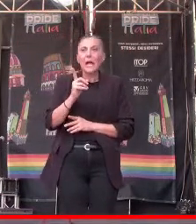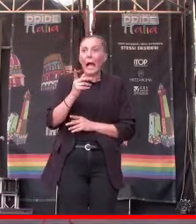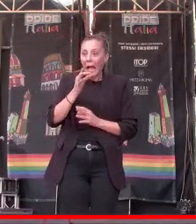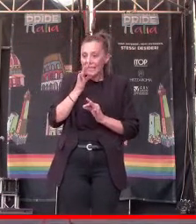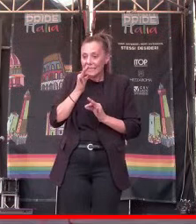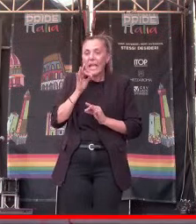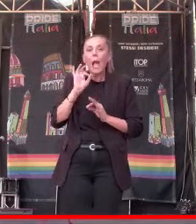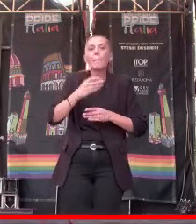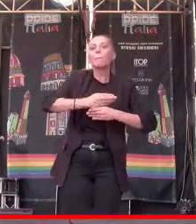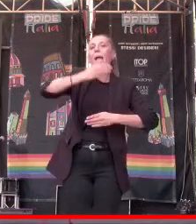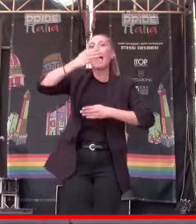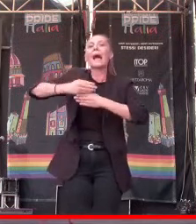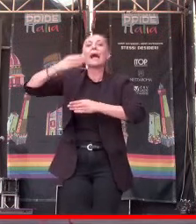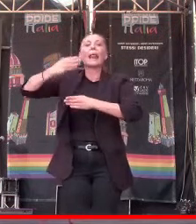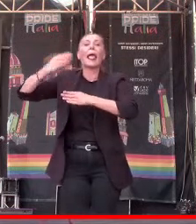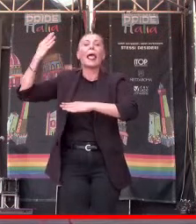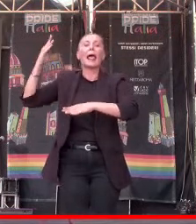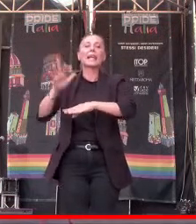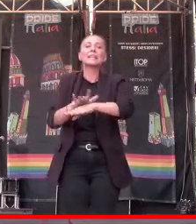barriere sensoriali.